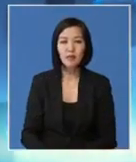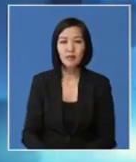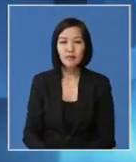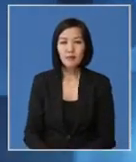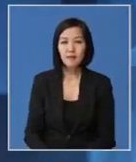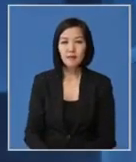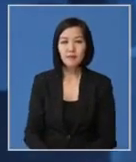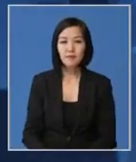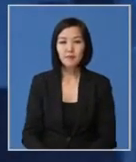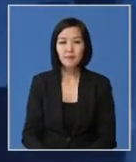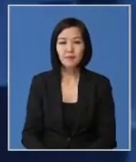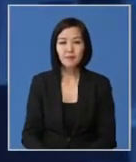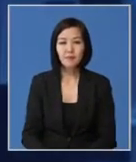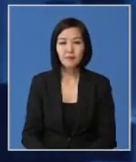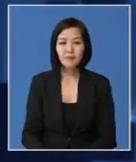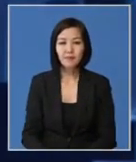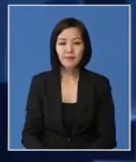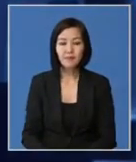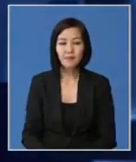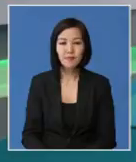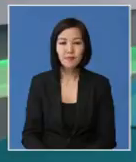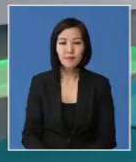Қалиев, Жетісу арнасы, Ақсу ауданынан.